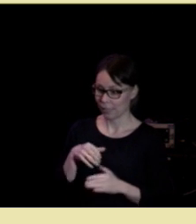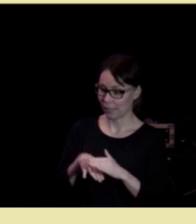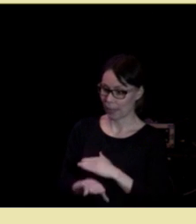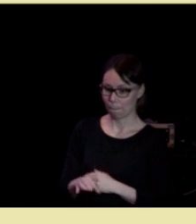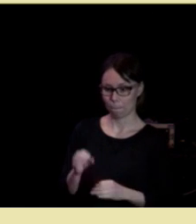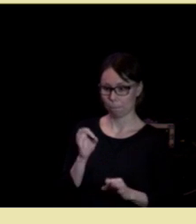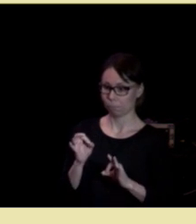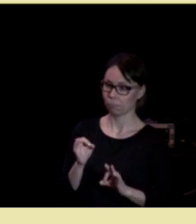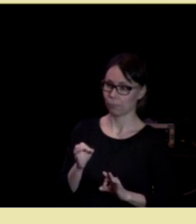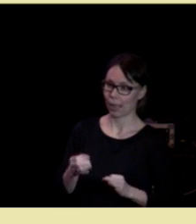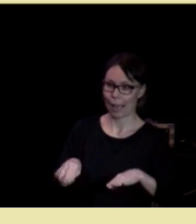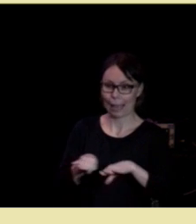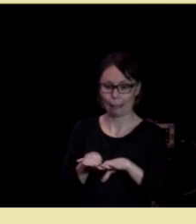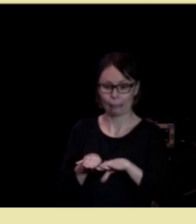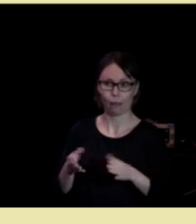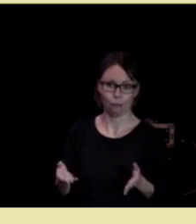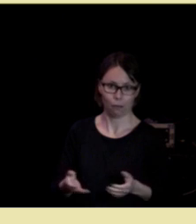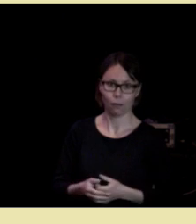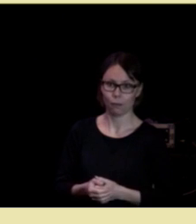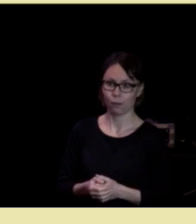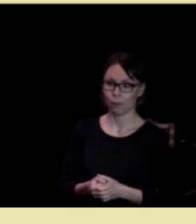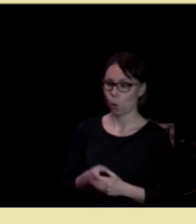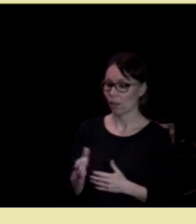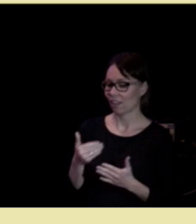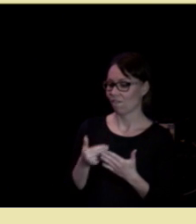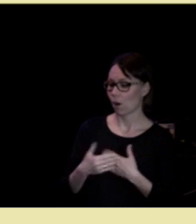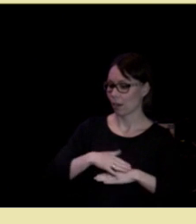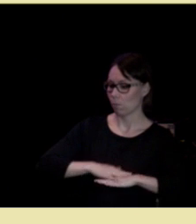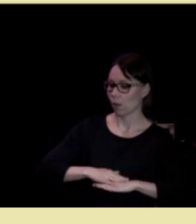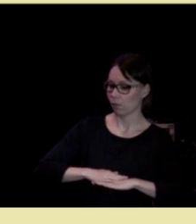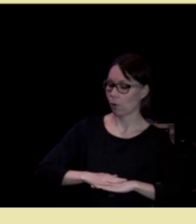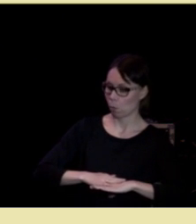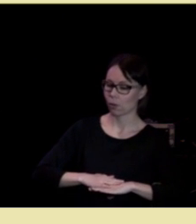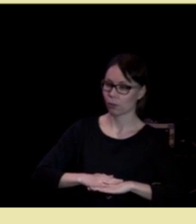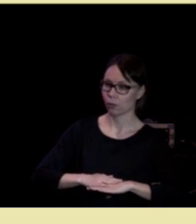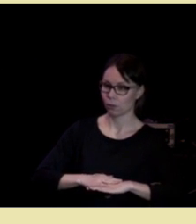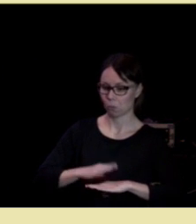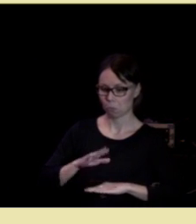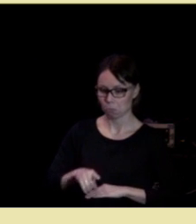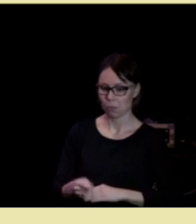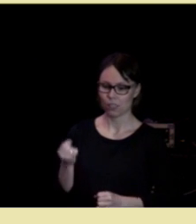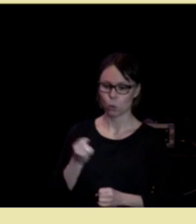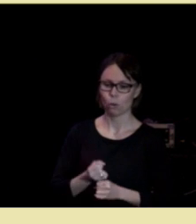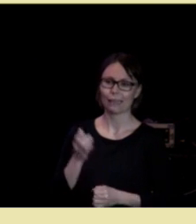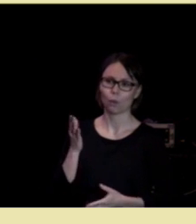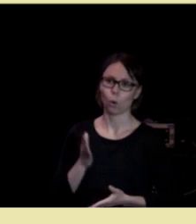egnet. Og at den faglige plattformen solid nok.